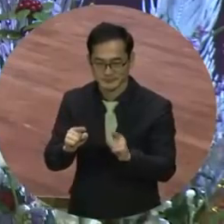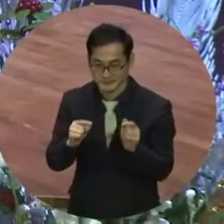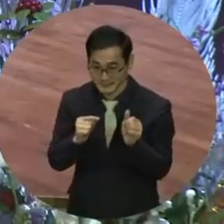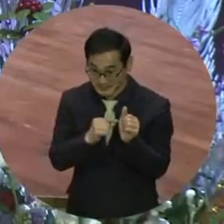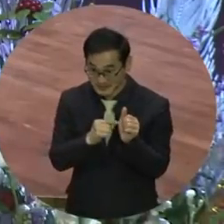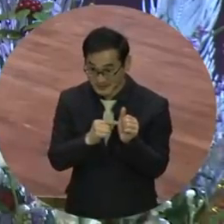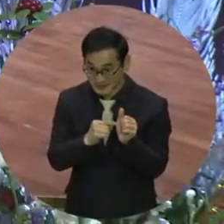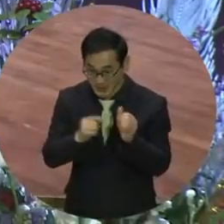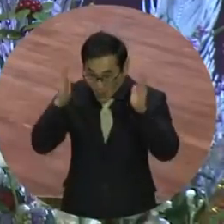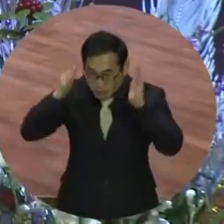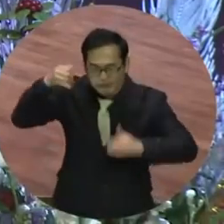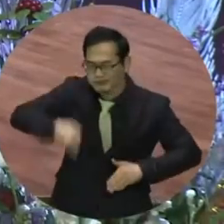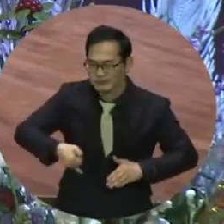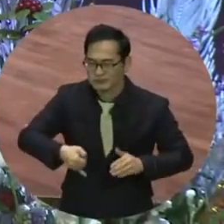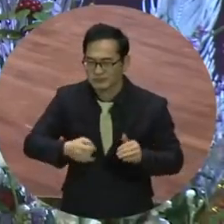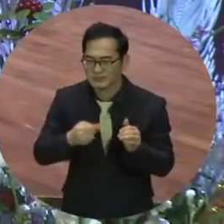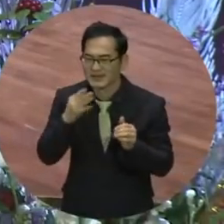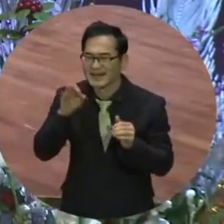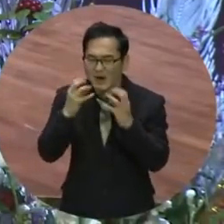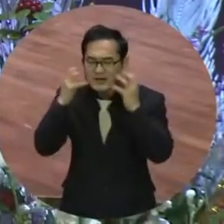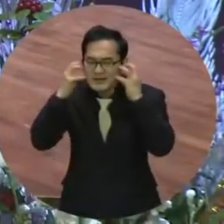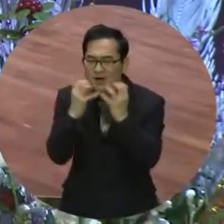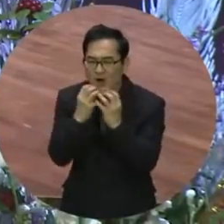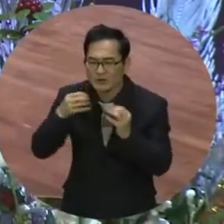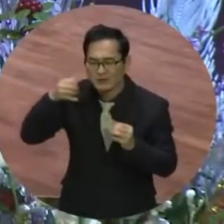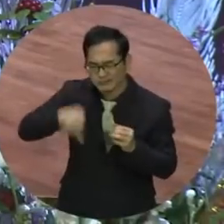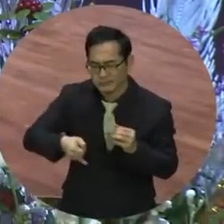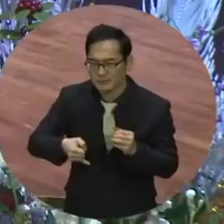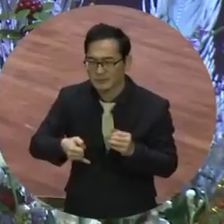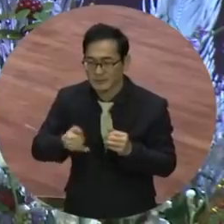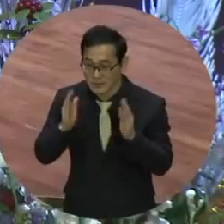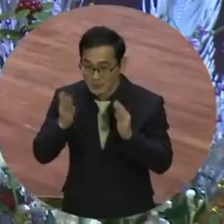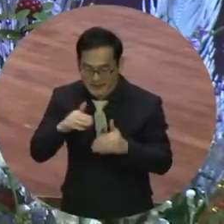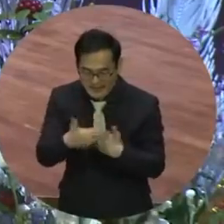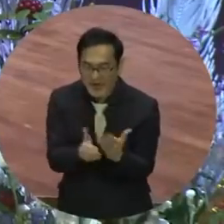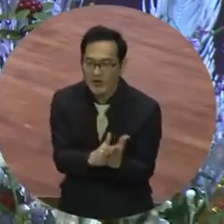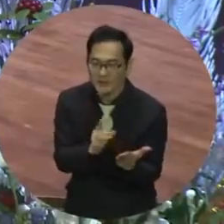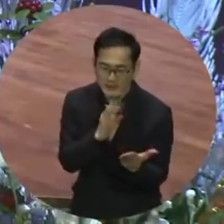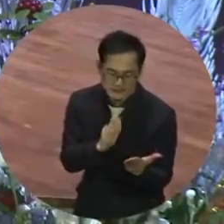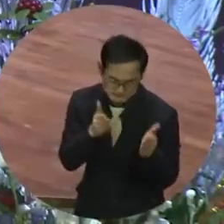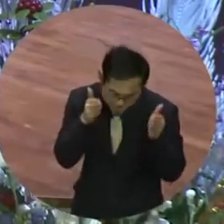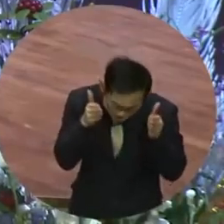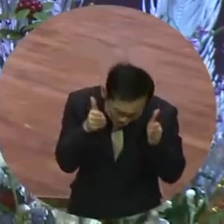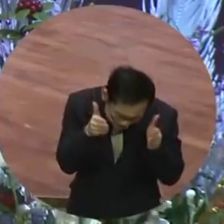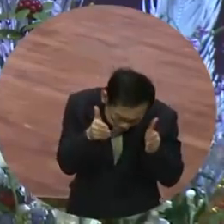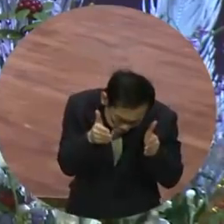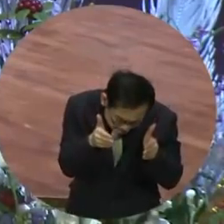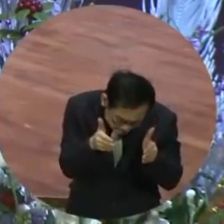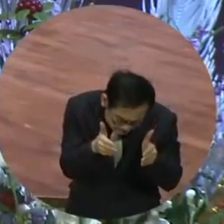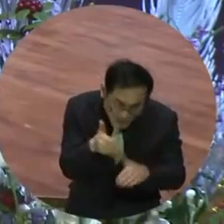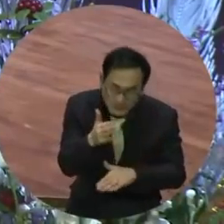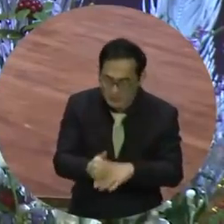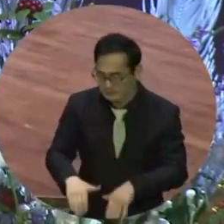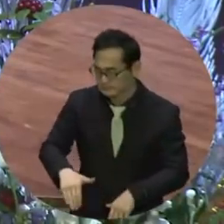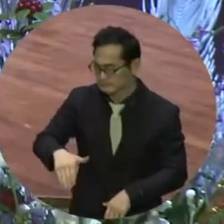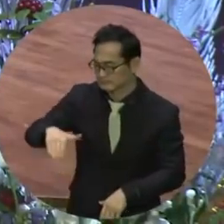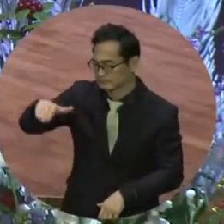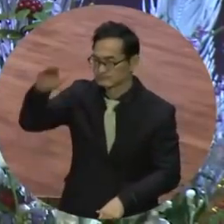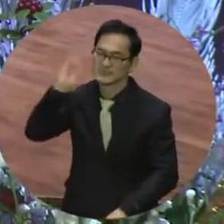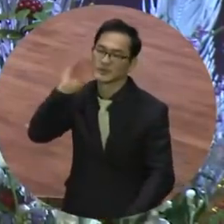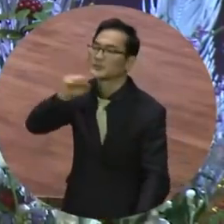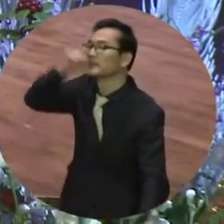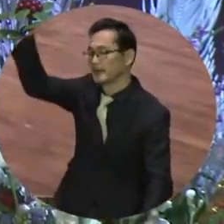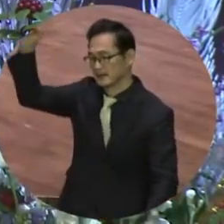공부도 못했어요. 성경 하나 가지고 대통령 된 사람이. 그러니까 위로부터 주시는 힘으로 했다. 이 말이